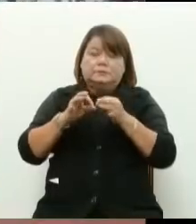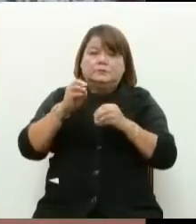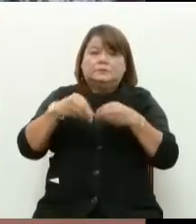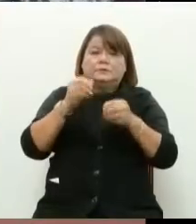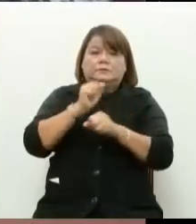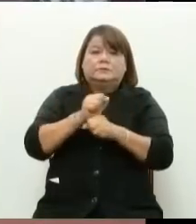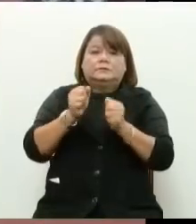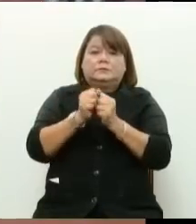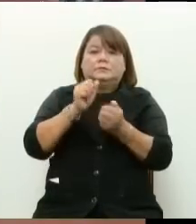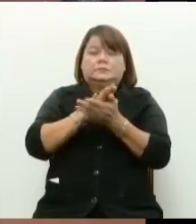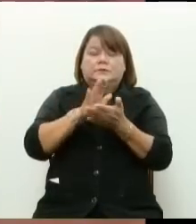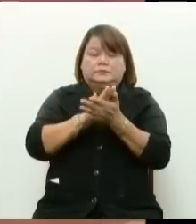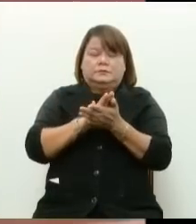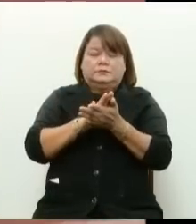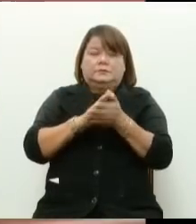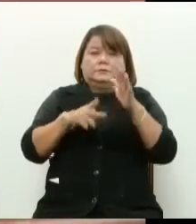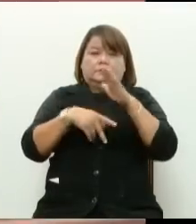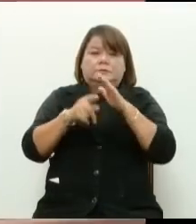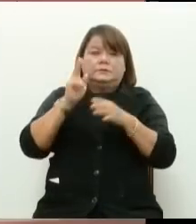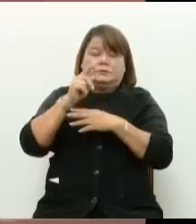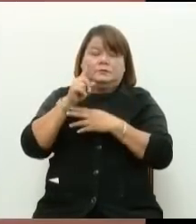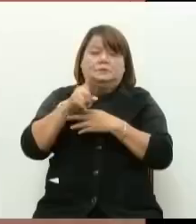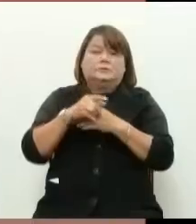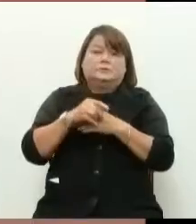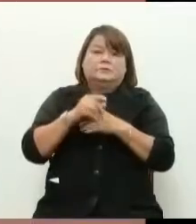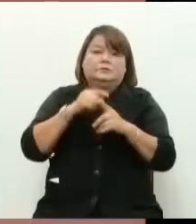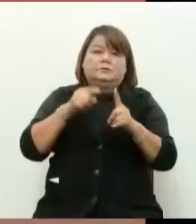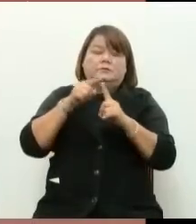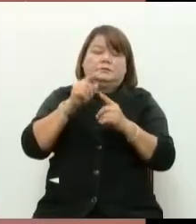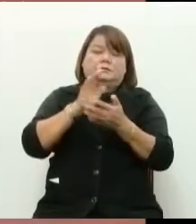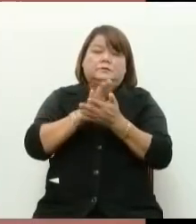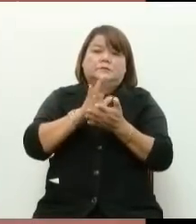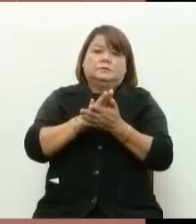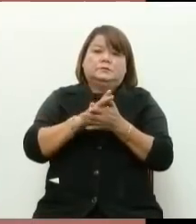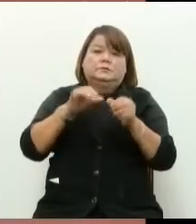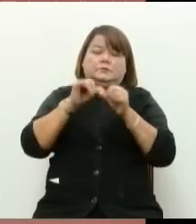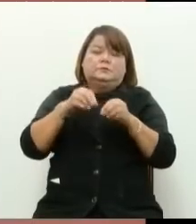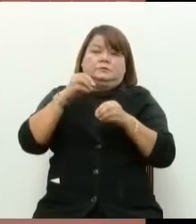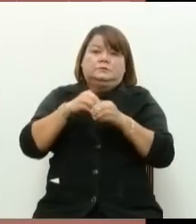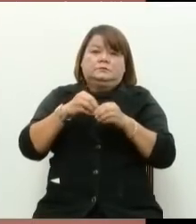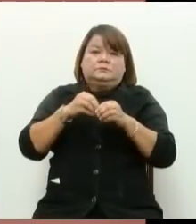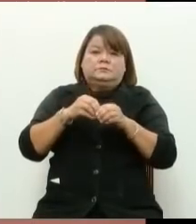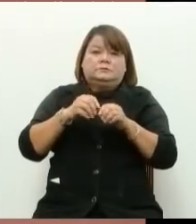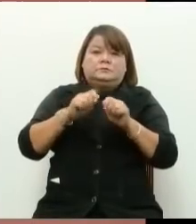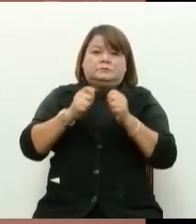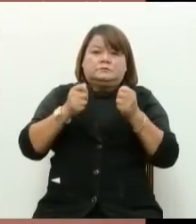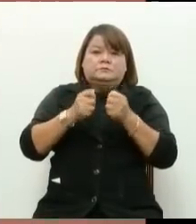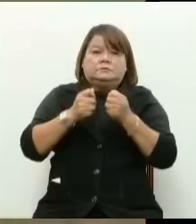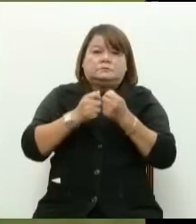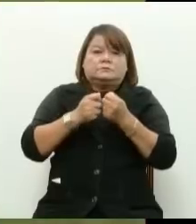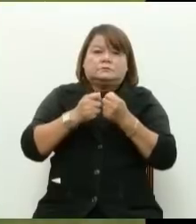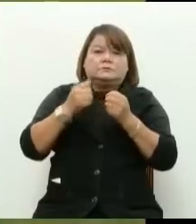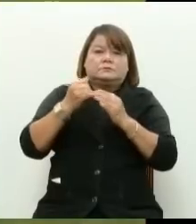พื้นที่การศึกษาประถมศึกษาสงขลาเขต1นะครับโดยเฉพาะโรงเรียนที่อยู่ในเขตอำเภอเมืองจังหวัดสงขลาหลังจ